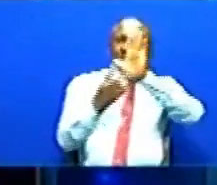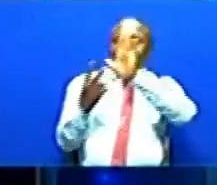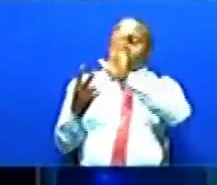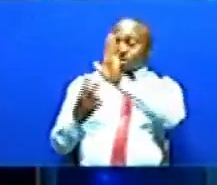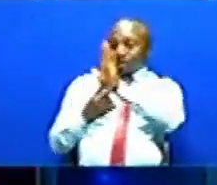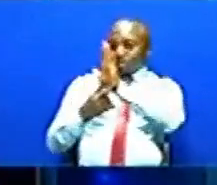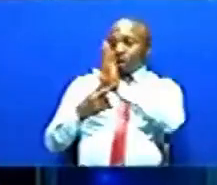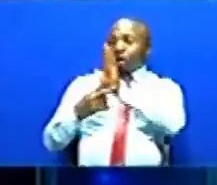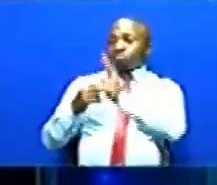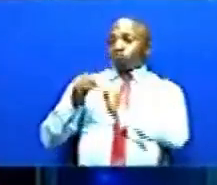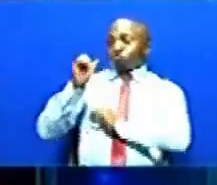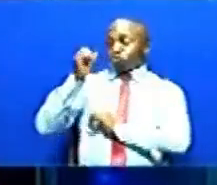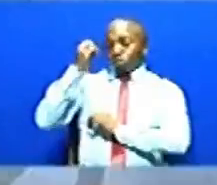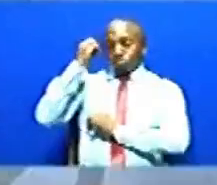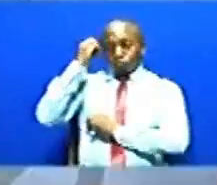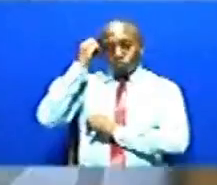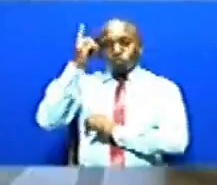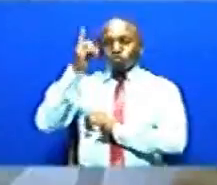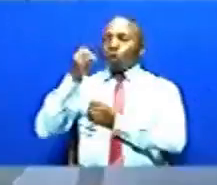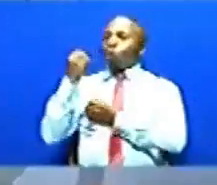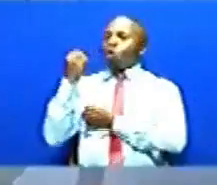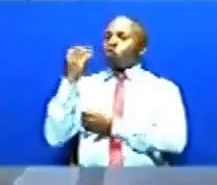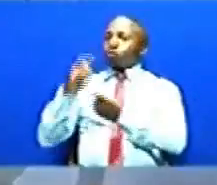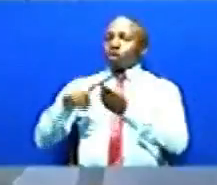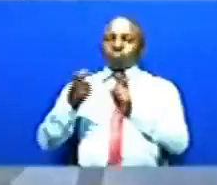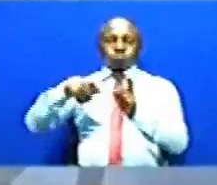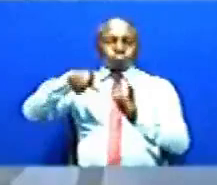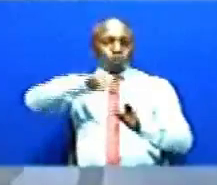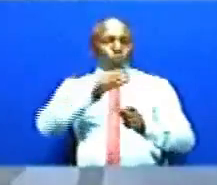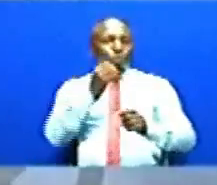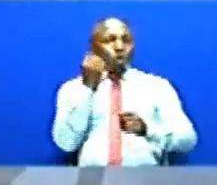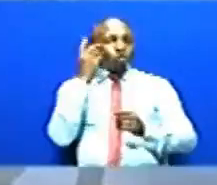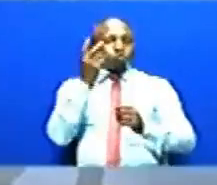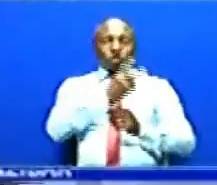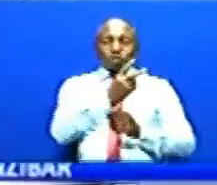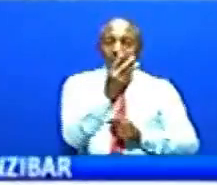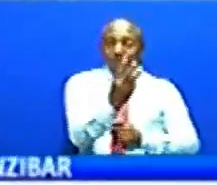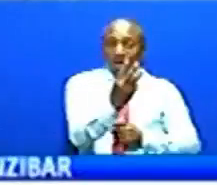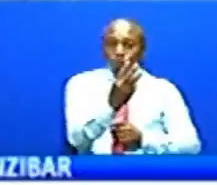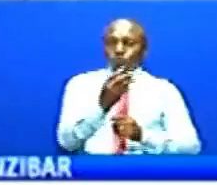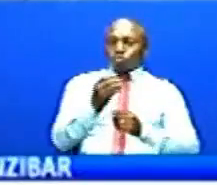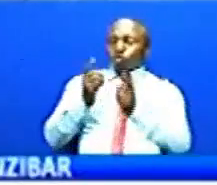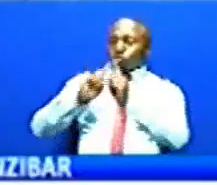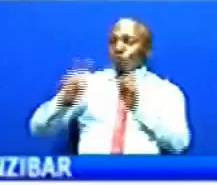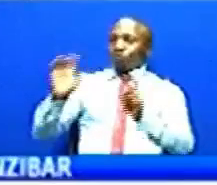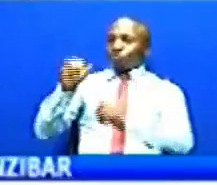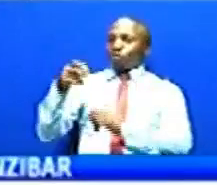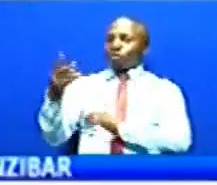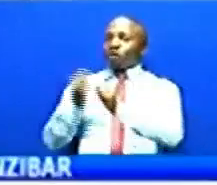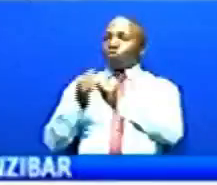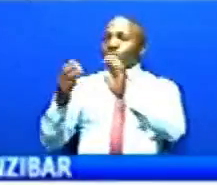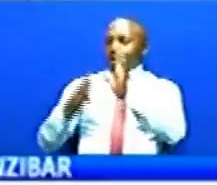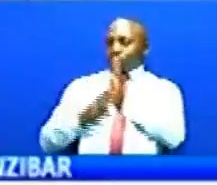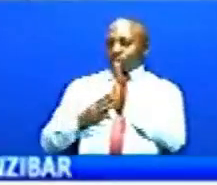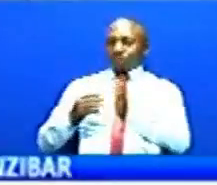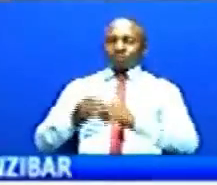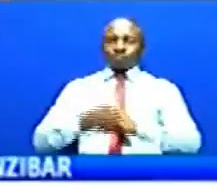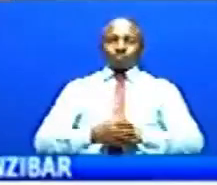huo, kukiwa na ongezeko la wagonjwa 23 kwa idadi ya wagonjwa waliobainika mwaka 2018.